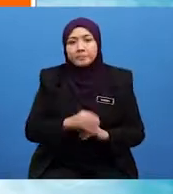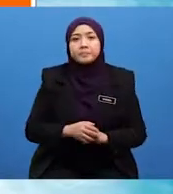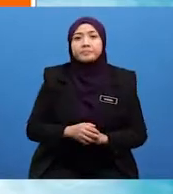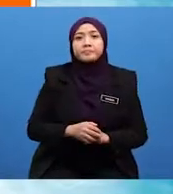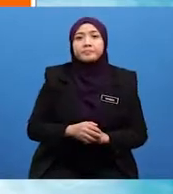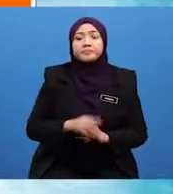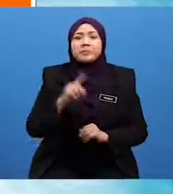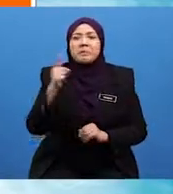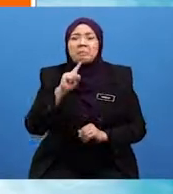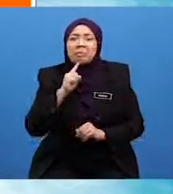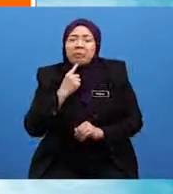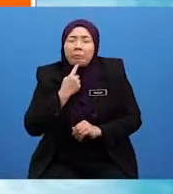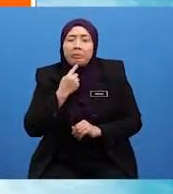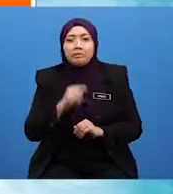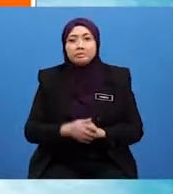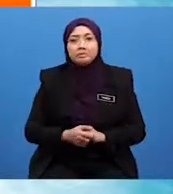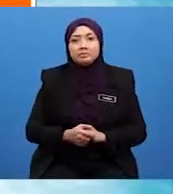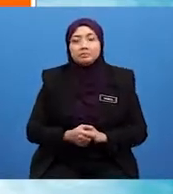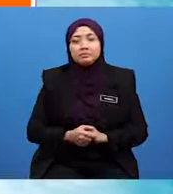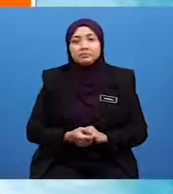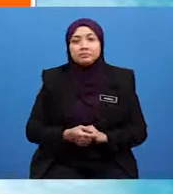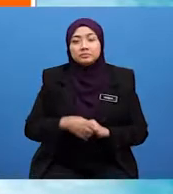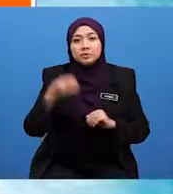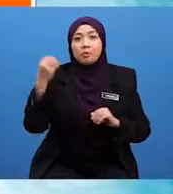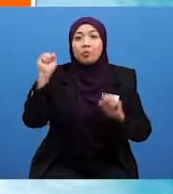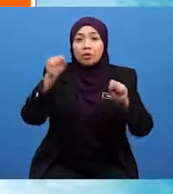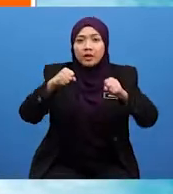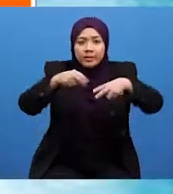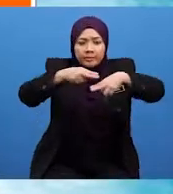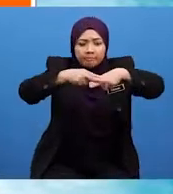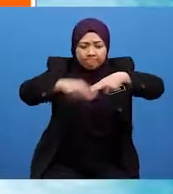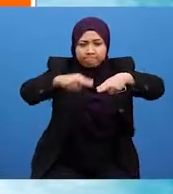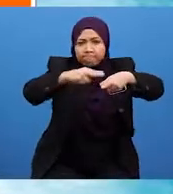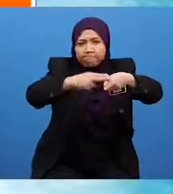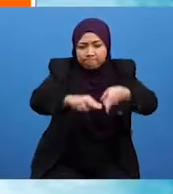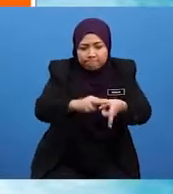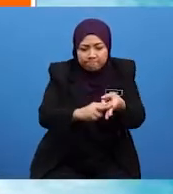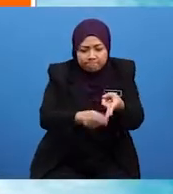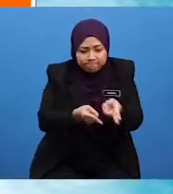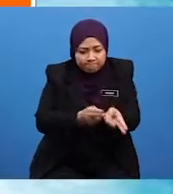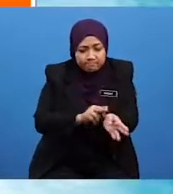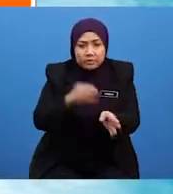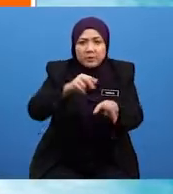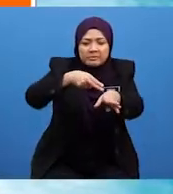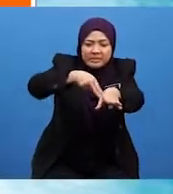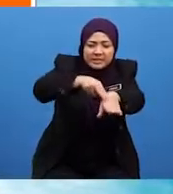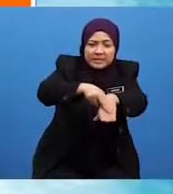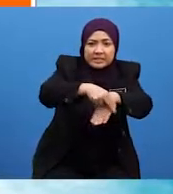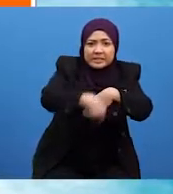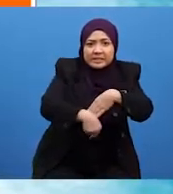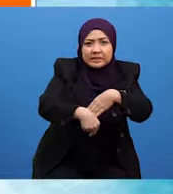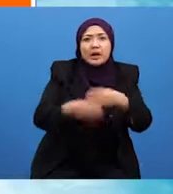Asid bersifat mengakis secara semula jadi. Asid berasa masam dan